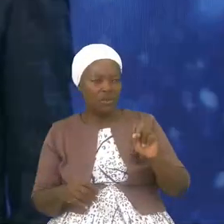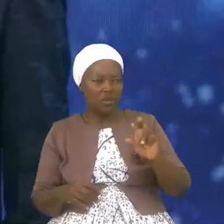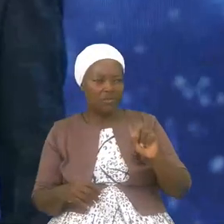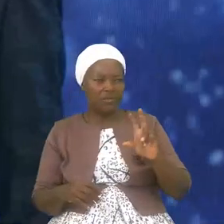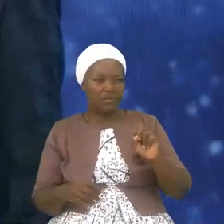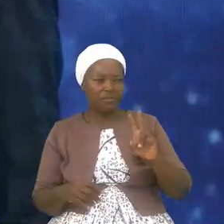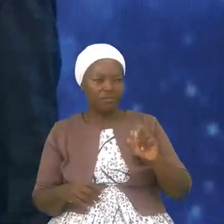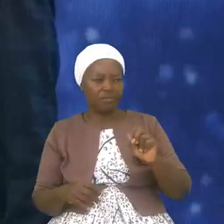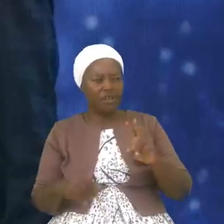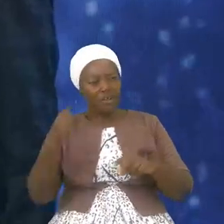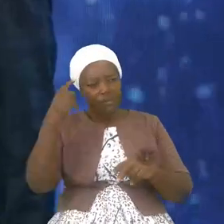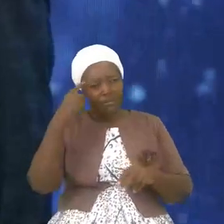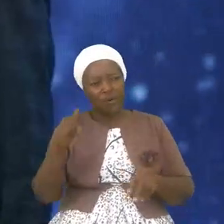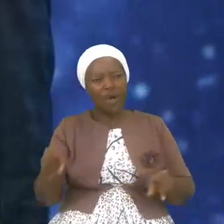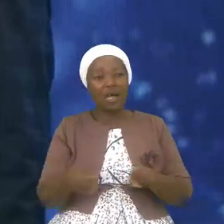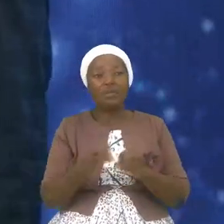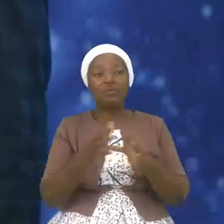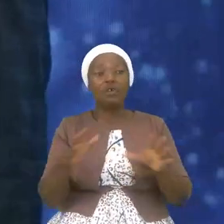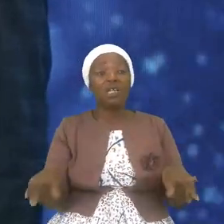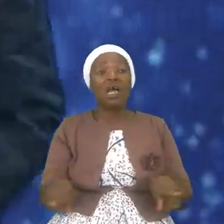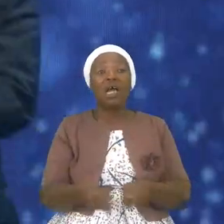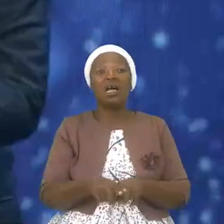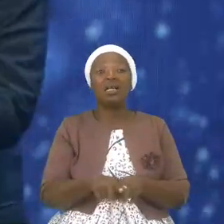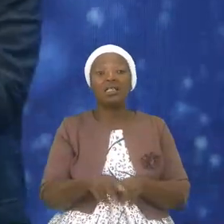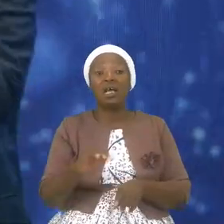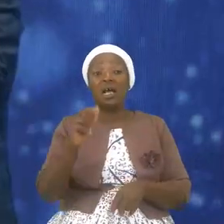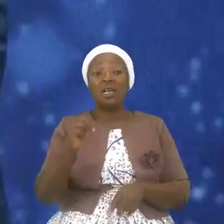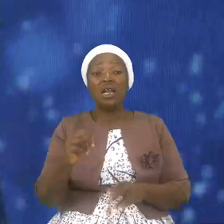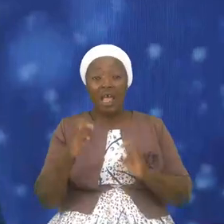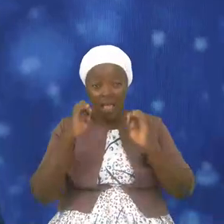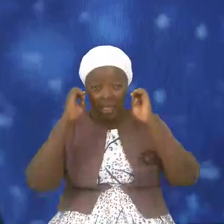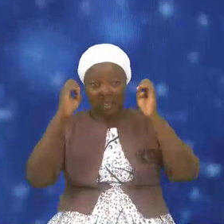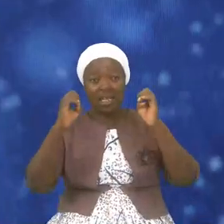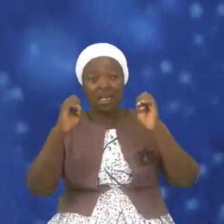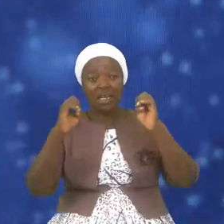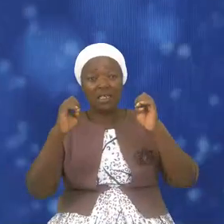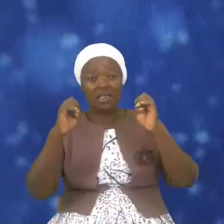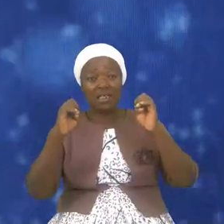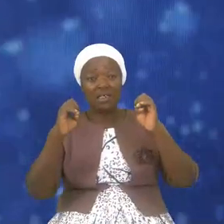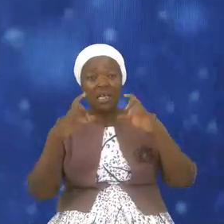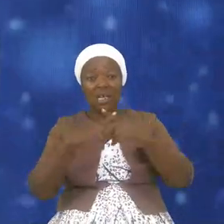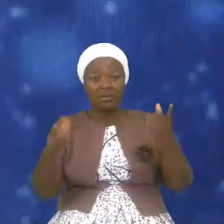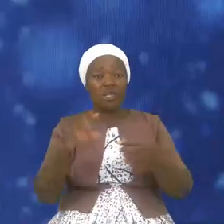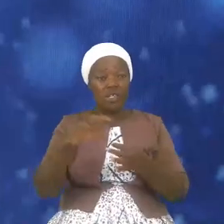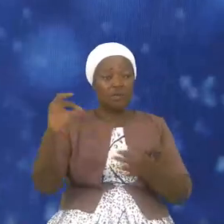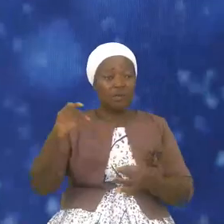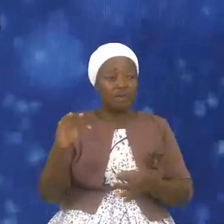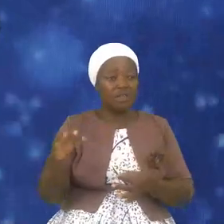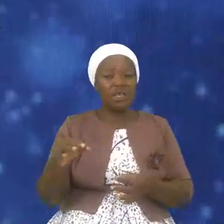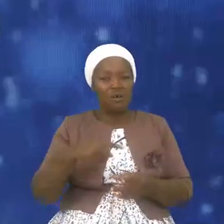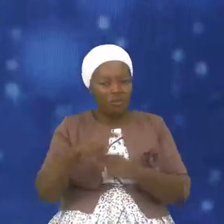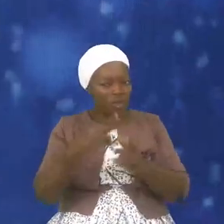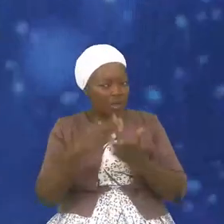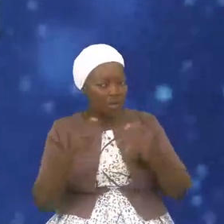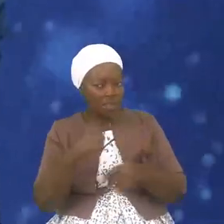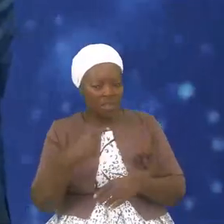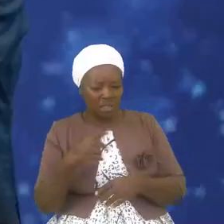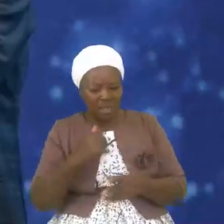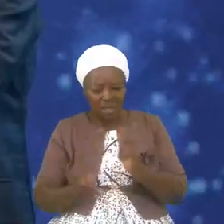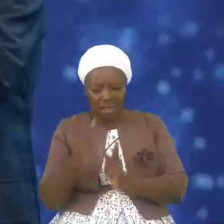verset 12, parce qu'on trouva chez lui, chez Daniel, nommé par le roi Belshazzar, un